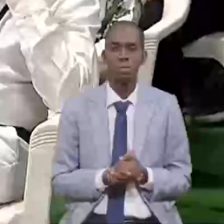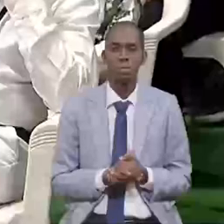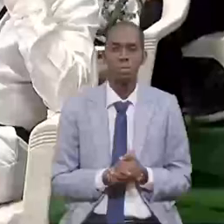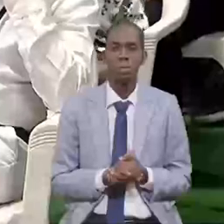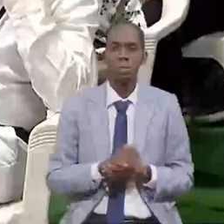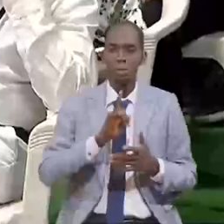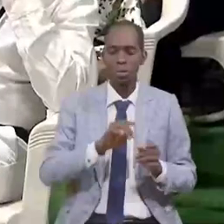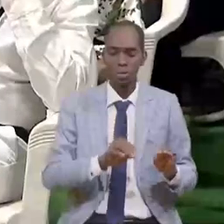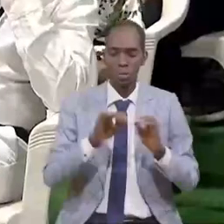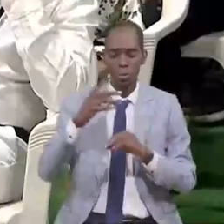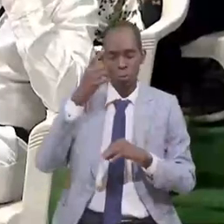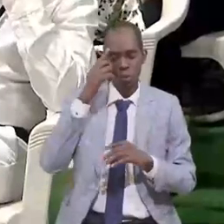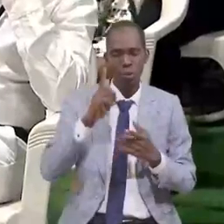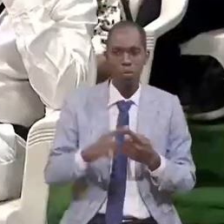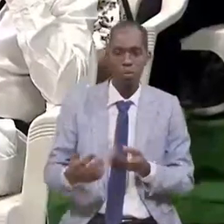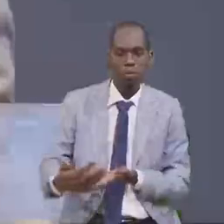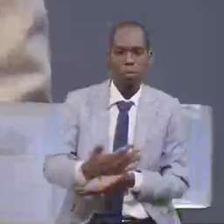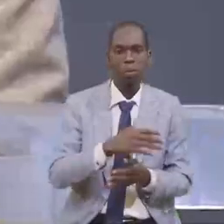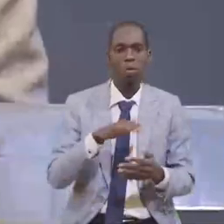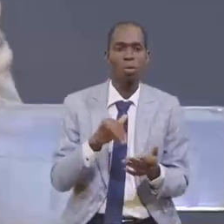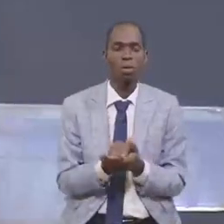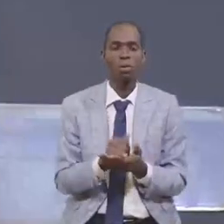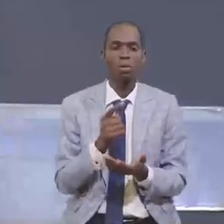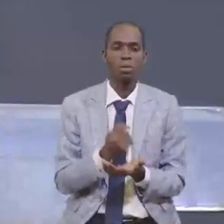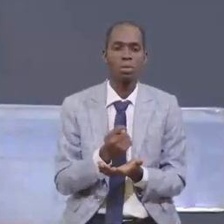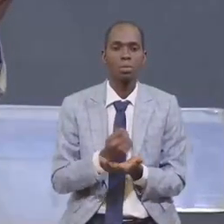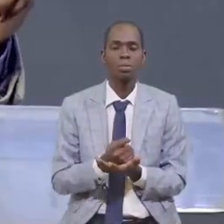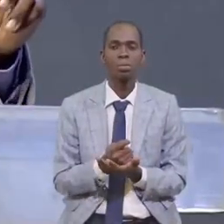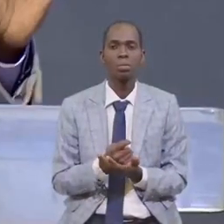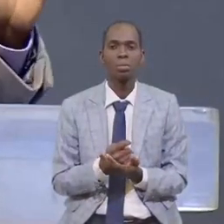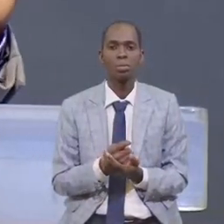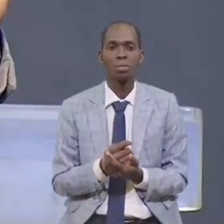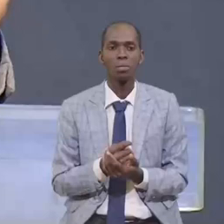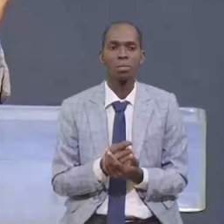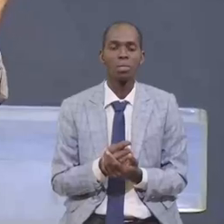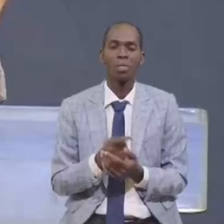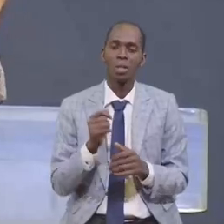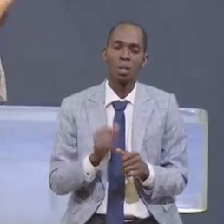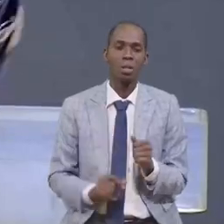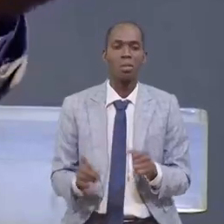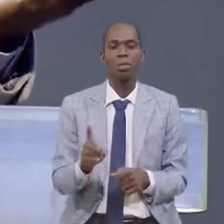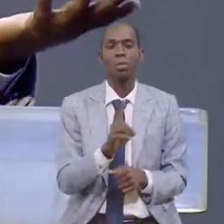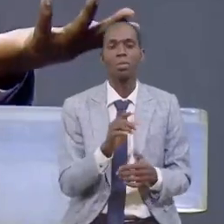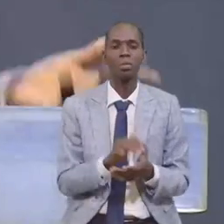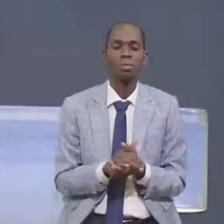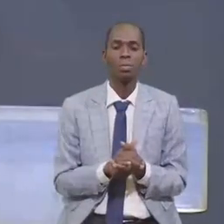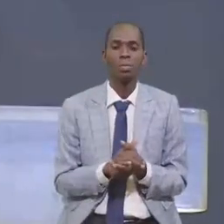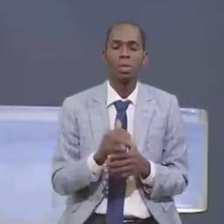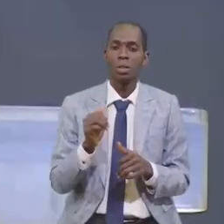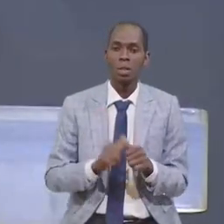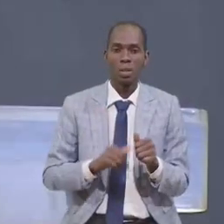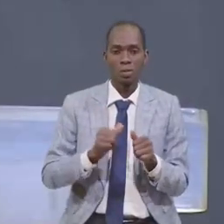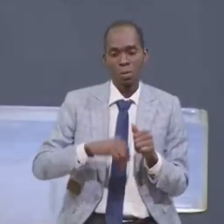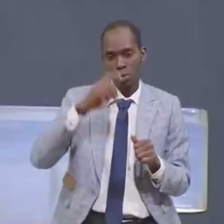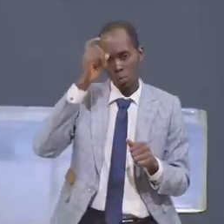Et il nous prend souvent, il nous faut beaucoup de choses pour avoir ces trésors. Chacun, toute personne